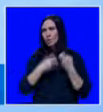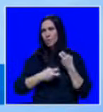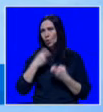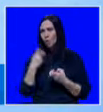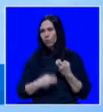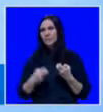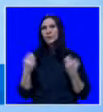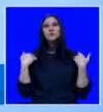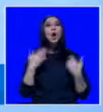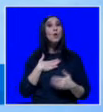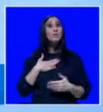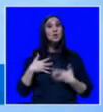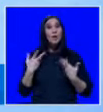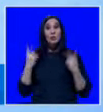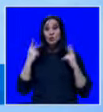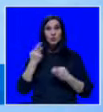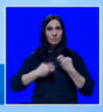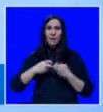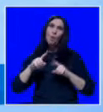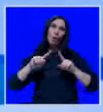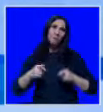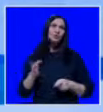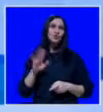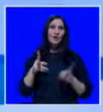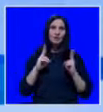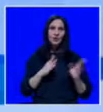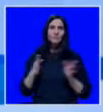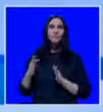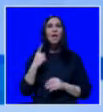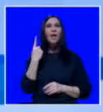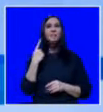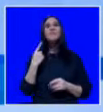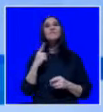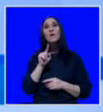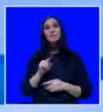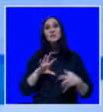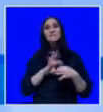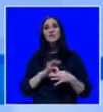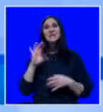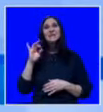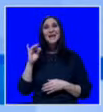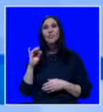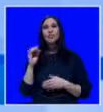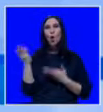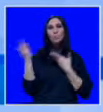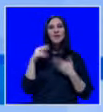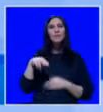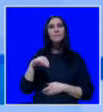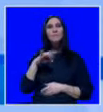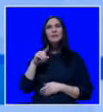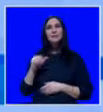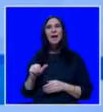има желанието да реши този проблем, ще го реши много бързо. Един въпрос, който е свързан с средното образование, ПИЗА, показа много ниско ниво